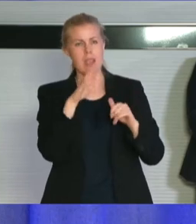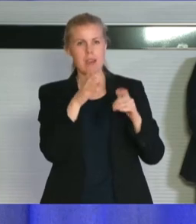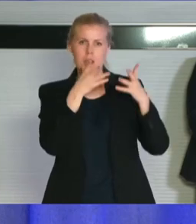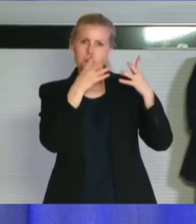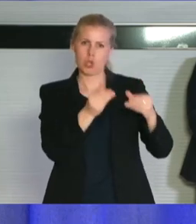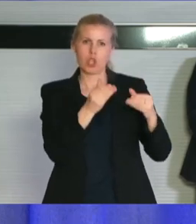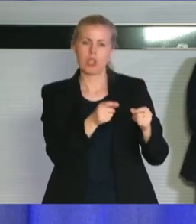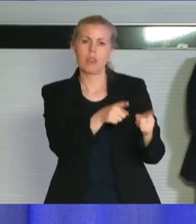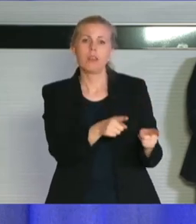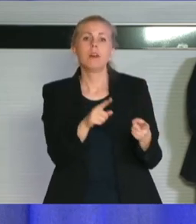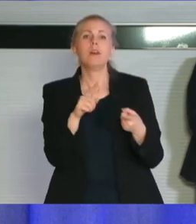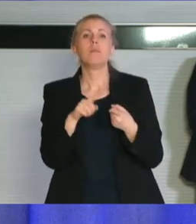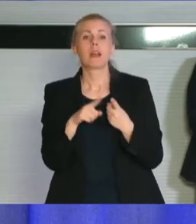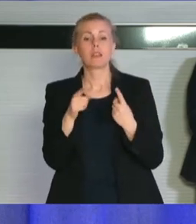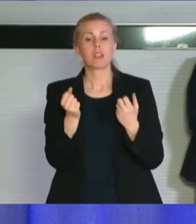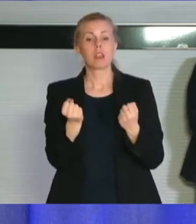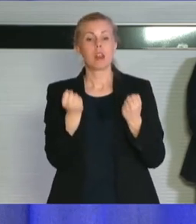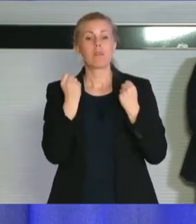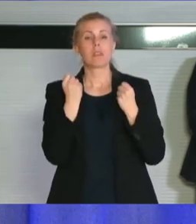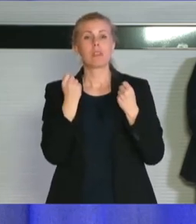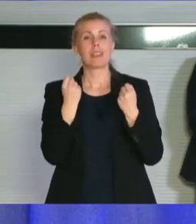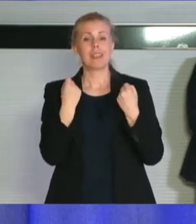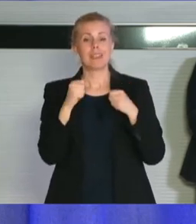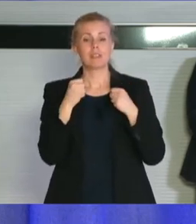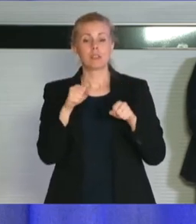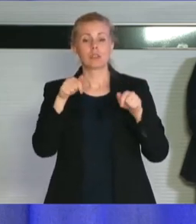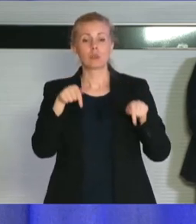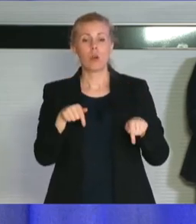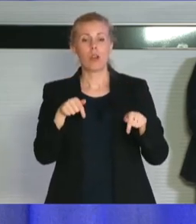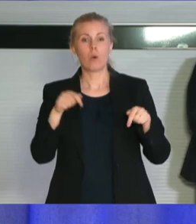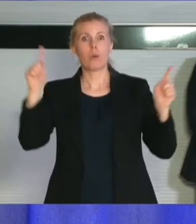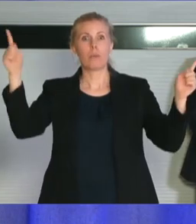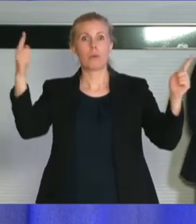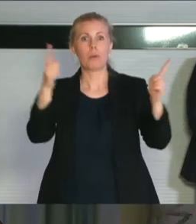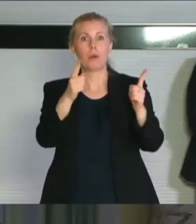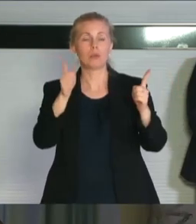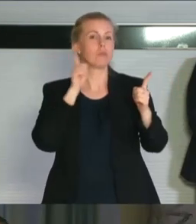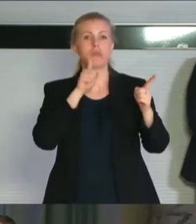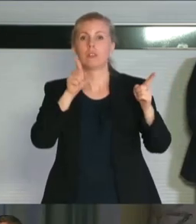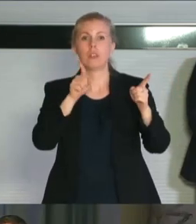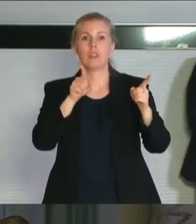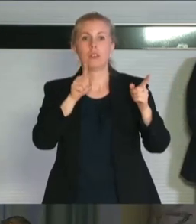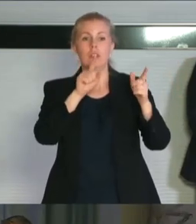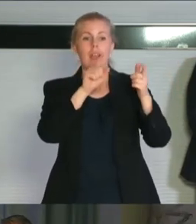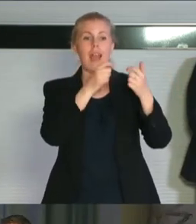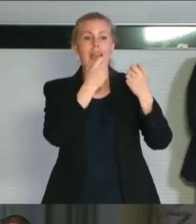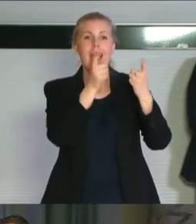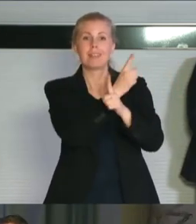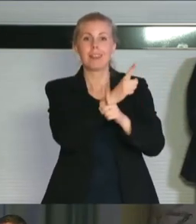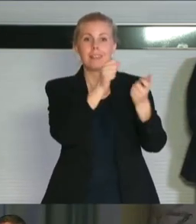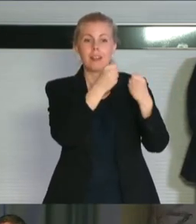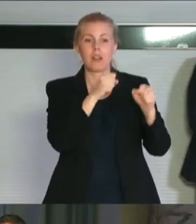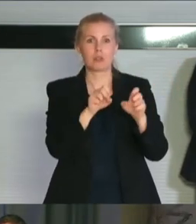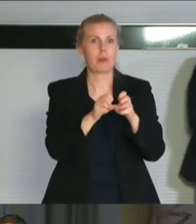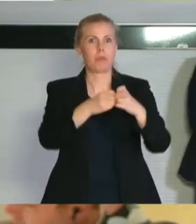ikke risikere denne kraftinnsatsen nå, og så en plutselig oppblomstring igjen. Vi har snakket om hyttekommuner som de er